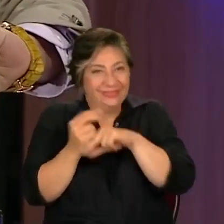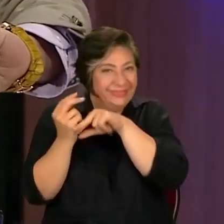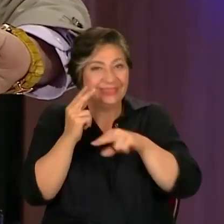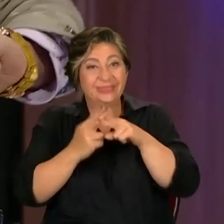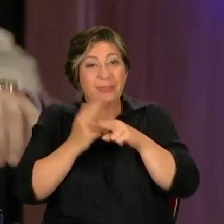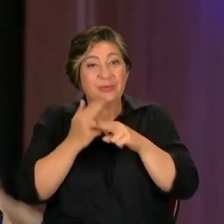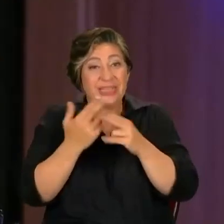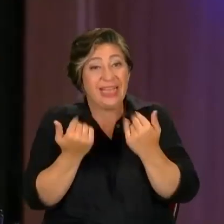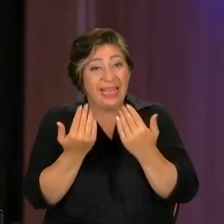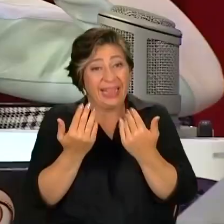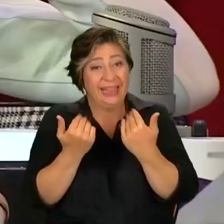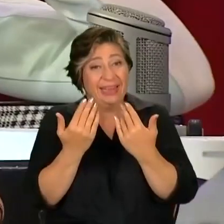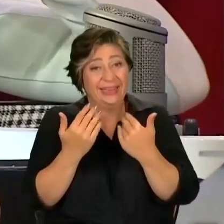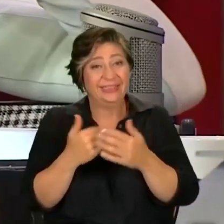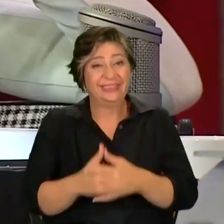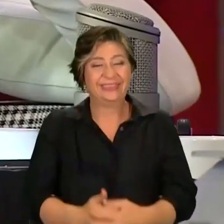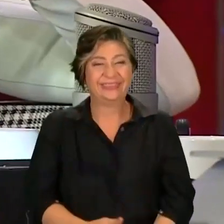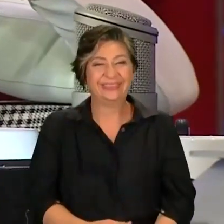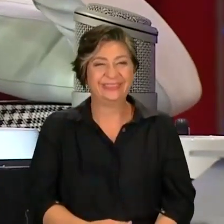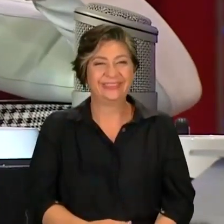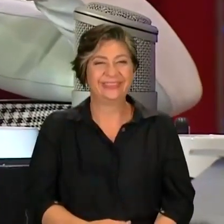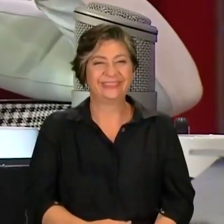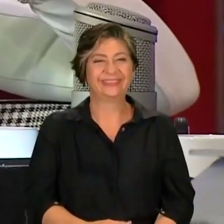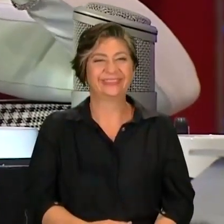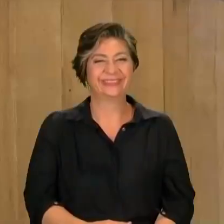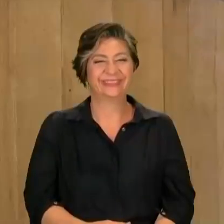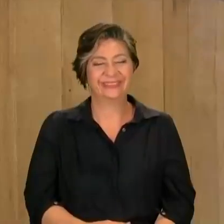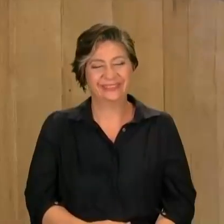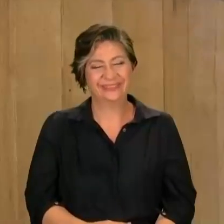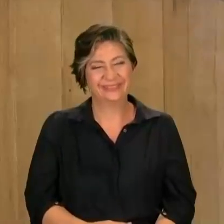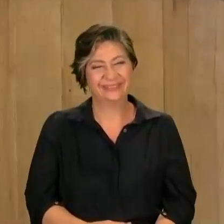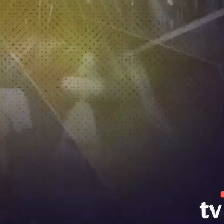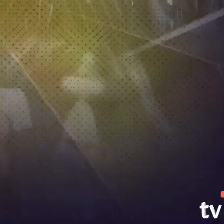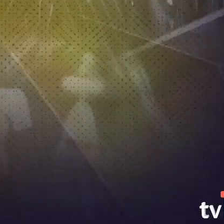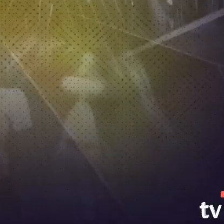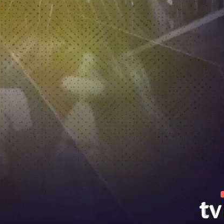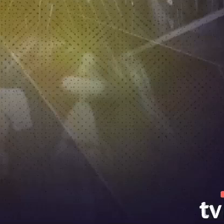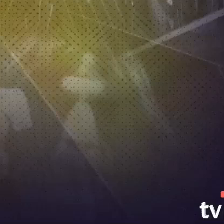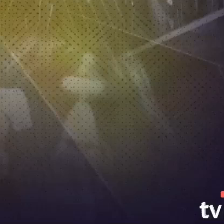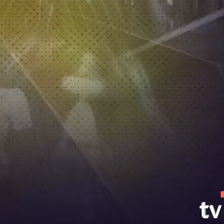Ama